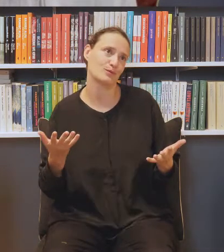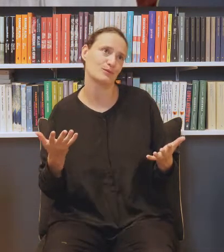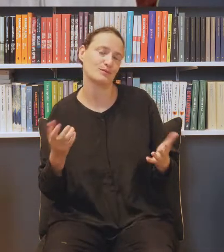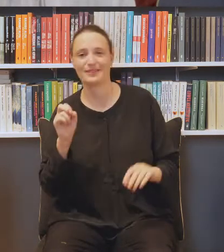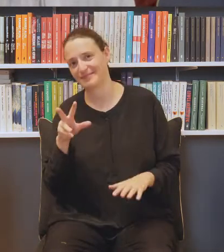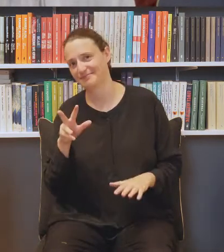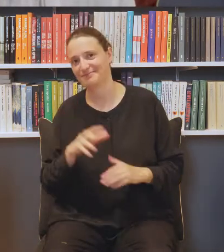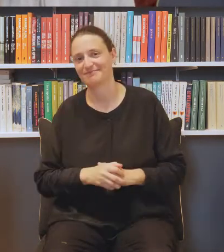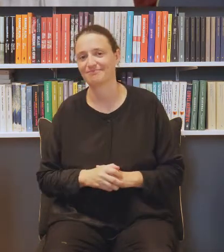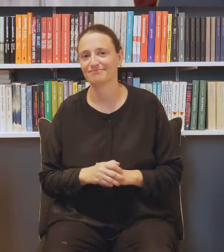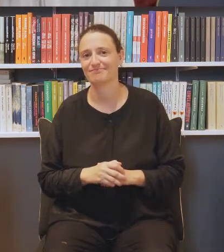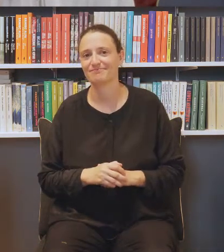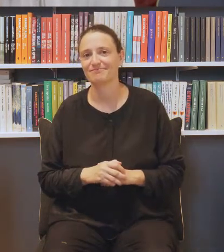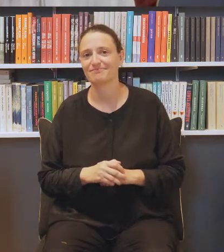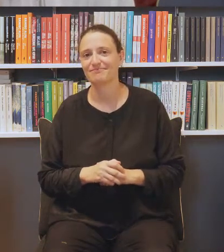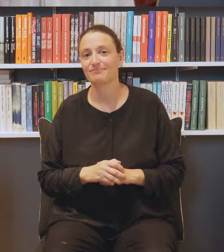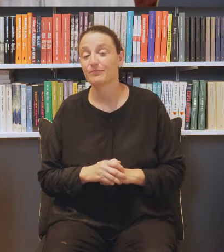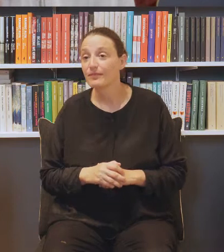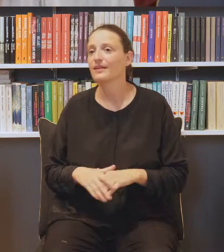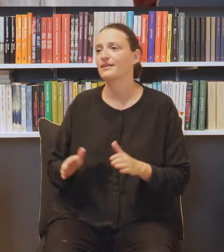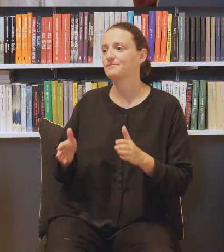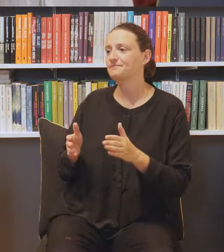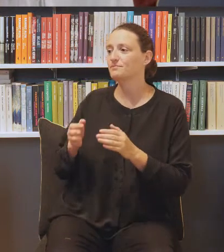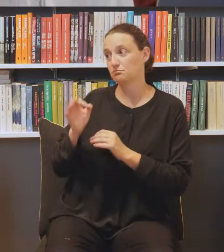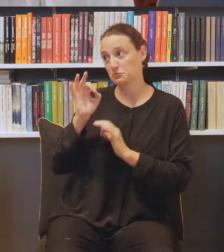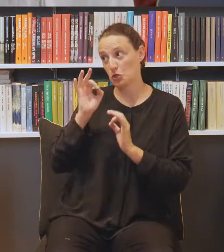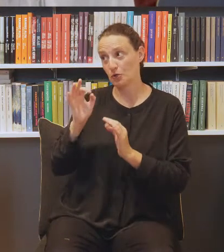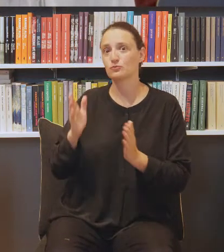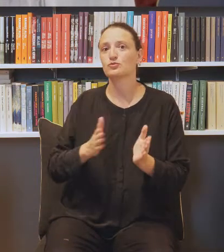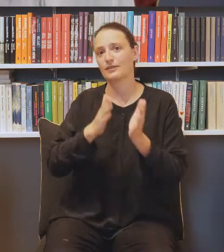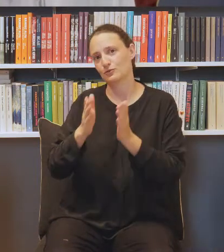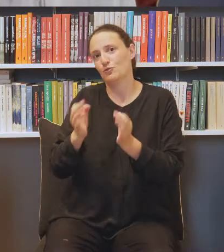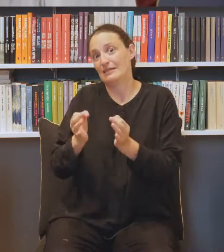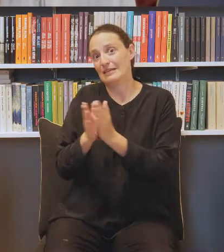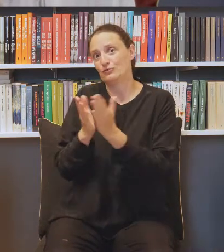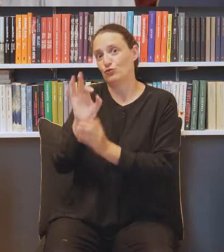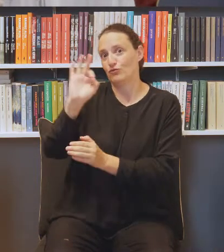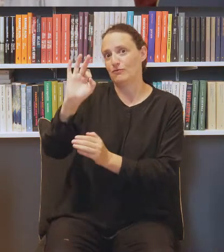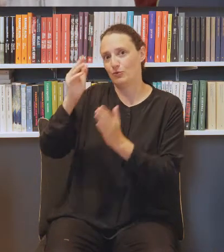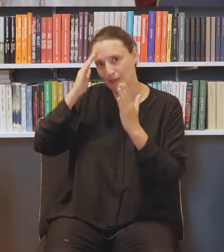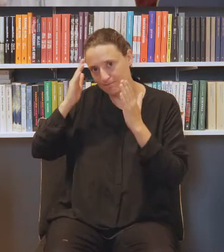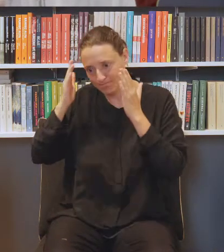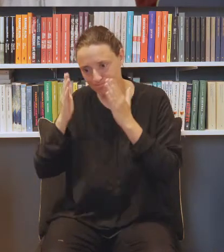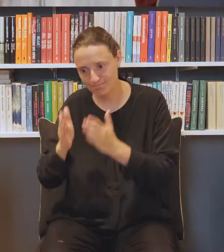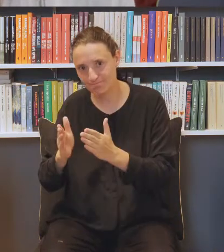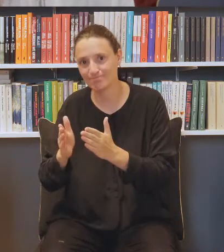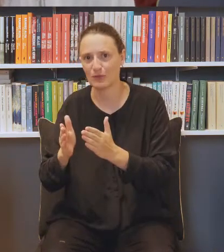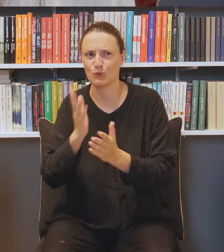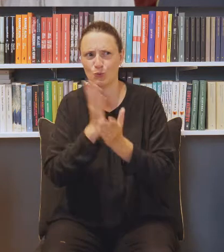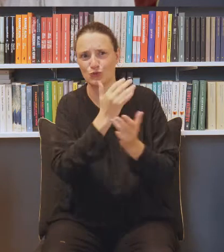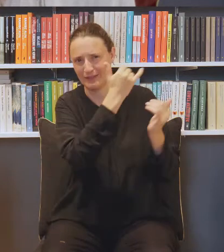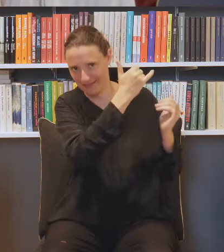Tak. Dobrze, to możemy już przejść do samej twojej książki, jeśli mówiliśmy już o wszystkich